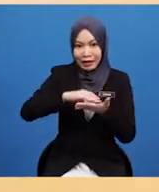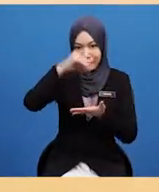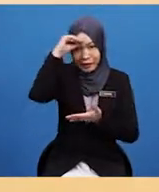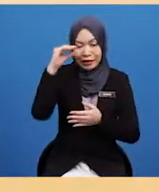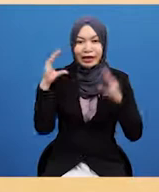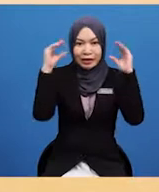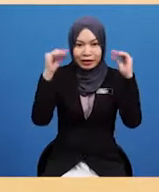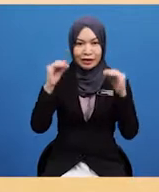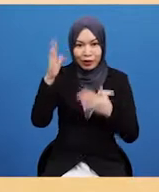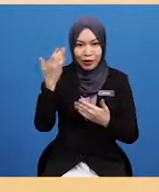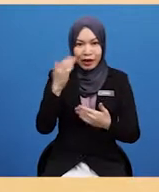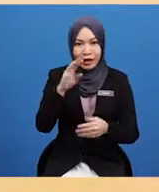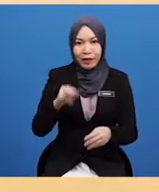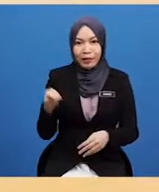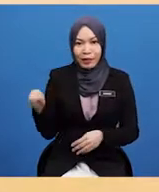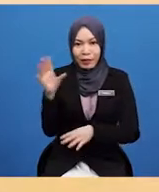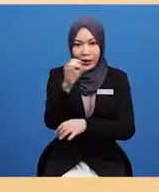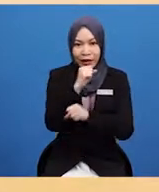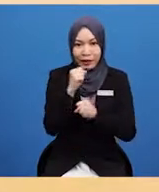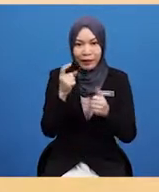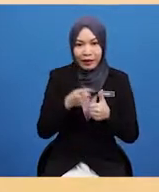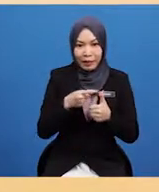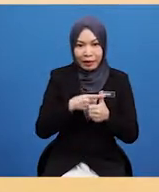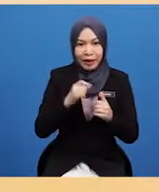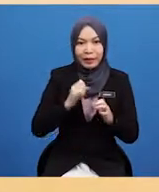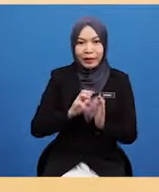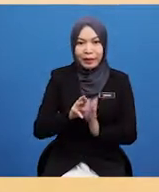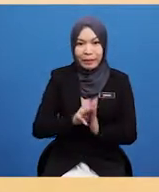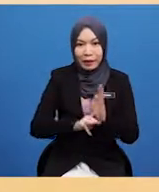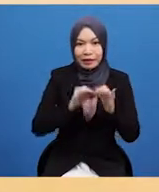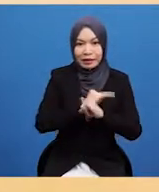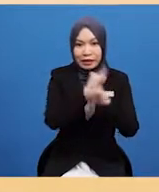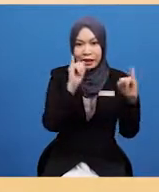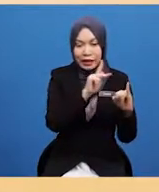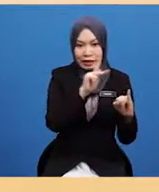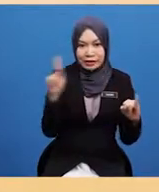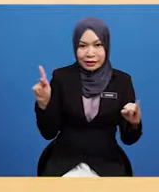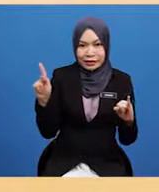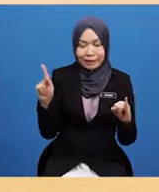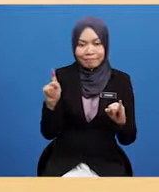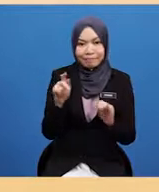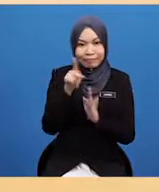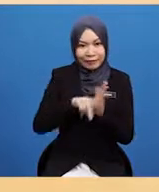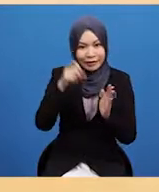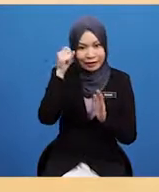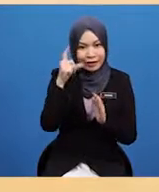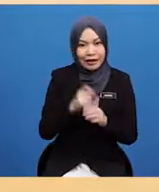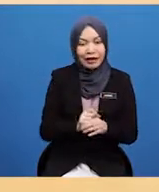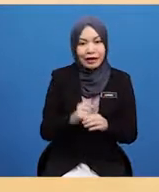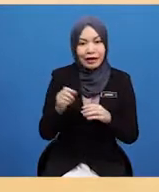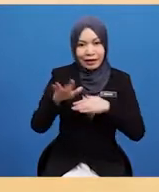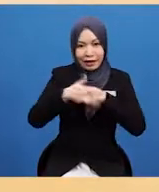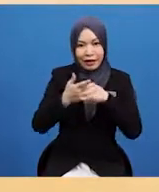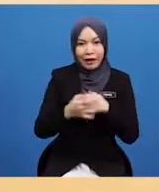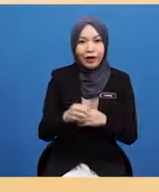murid-murid dapat yang pertama, menjelaskan latar belakang kesedaran awal nasionalisme di